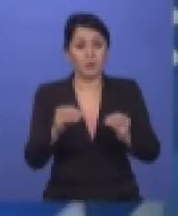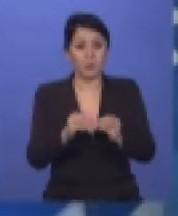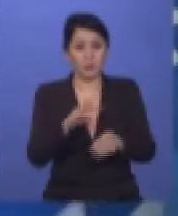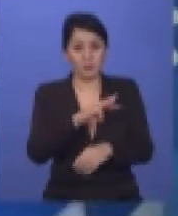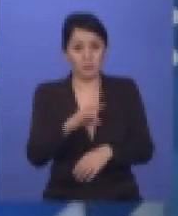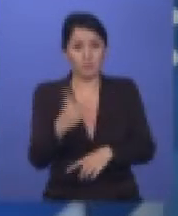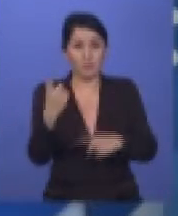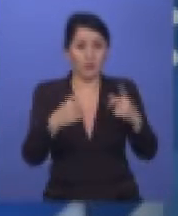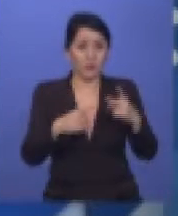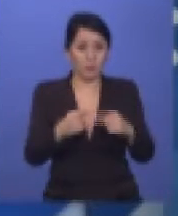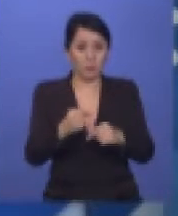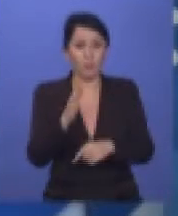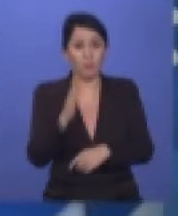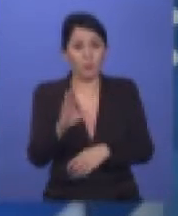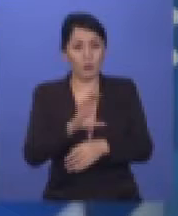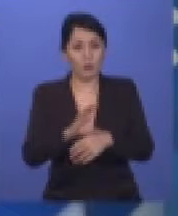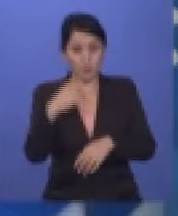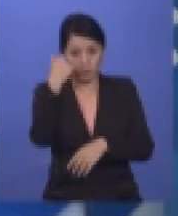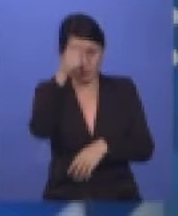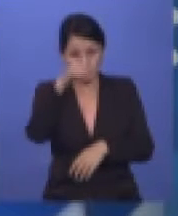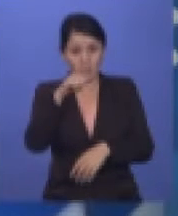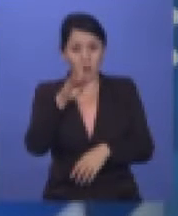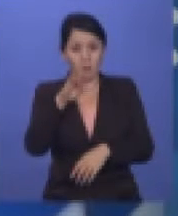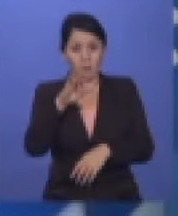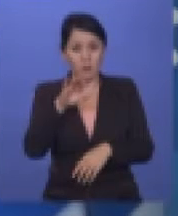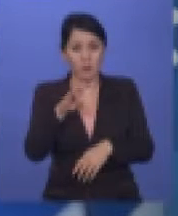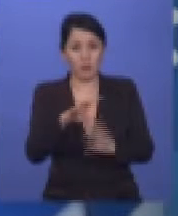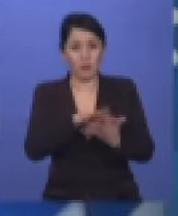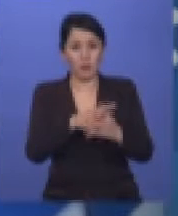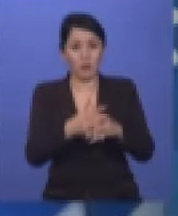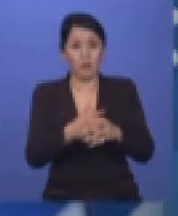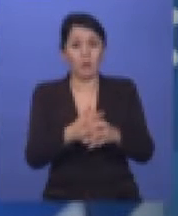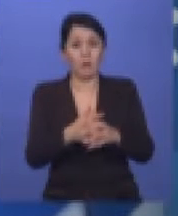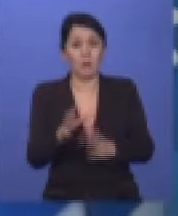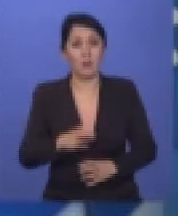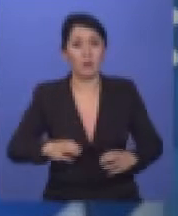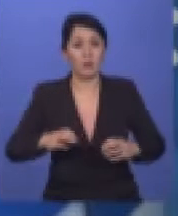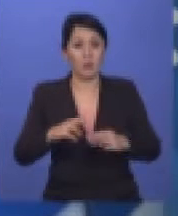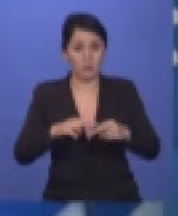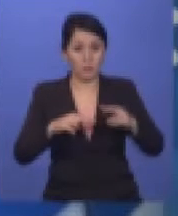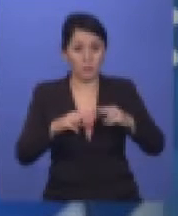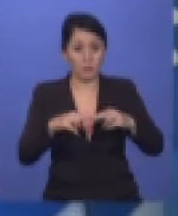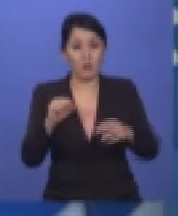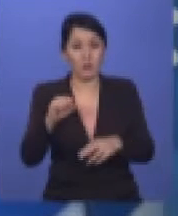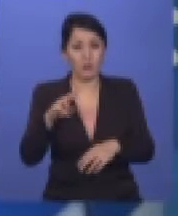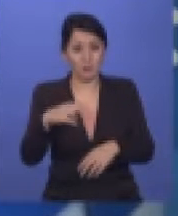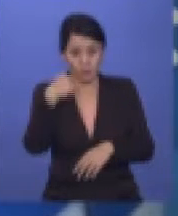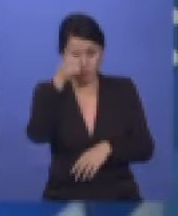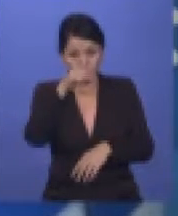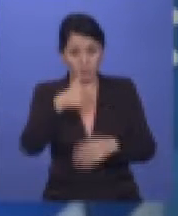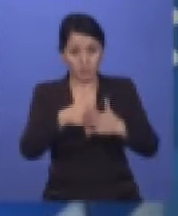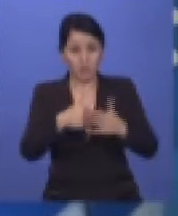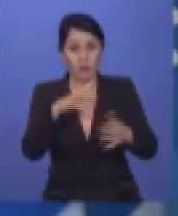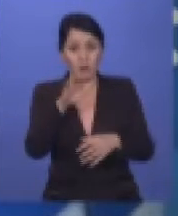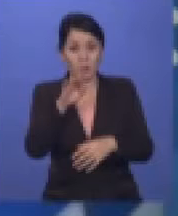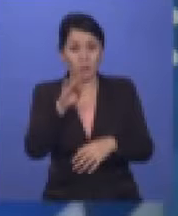Десять миллионов литров молока будут в год получать на ферме товарищества «Возвышенка СК». Комплекс начали строить в апреле текущего года